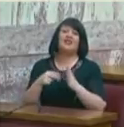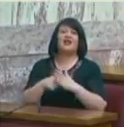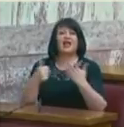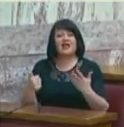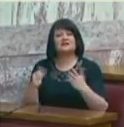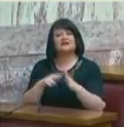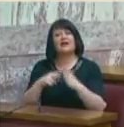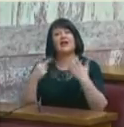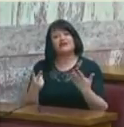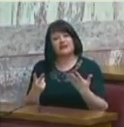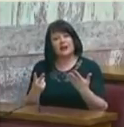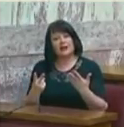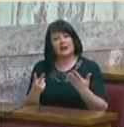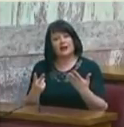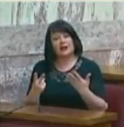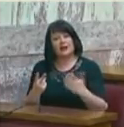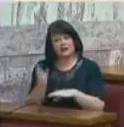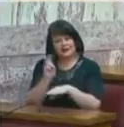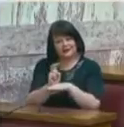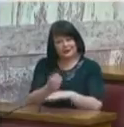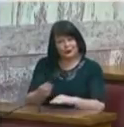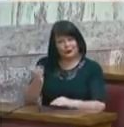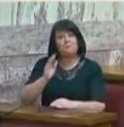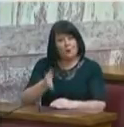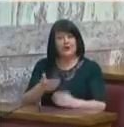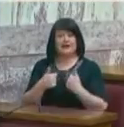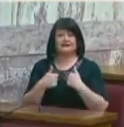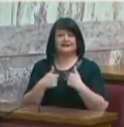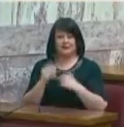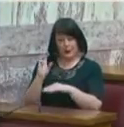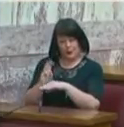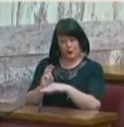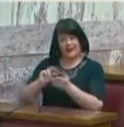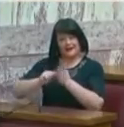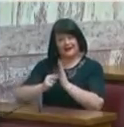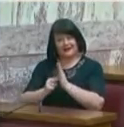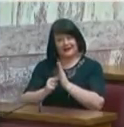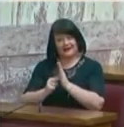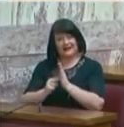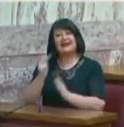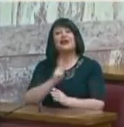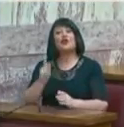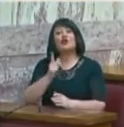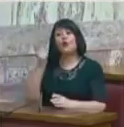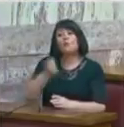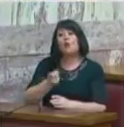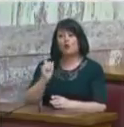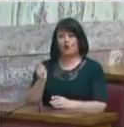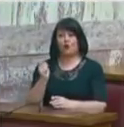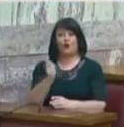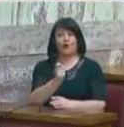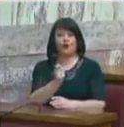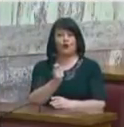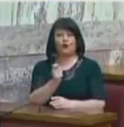2017 εξαιτίας αυτής της υπεραπόδοσης να δώσουμε για 2 συνεχόμενες χρονιές κοινωνικό μέρισμα που αγγίζει τα